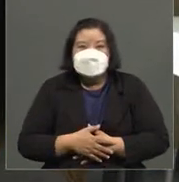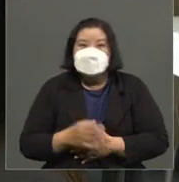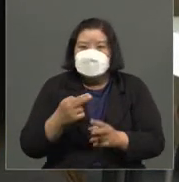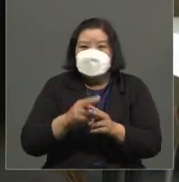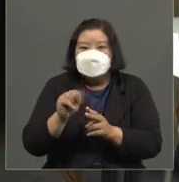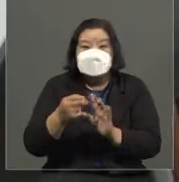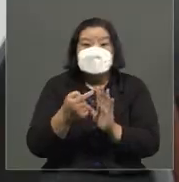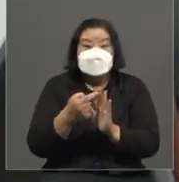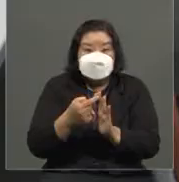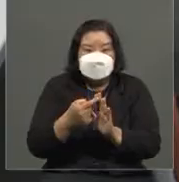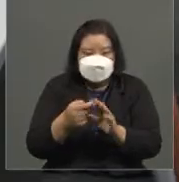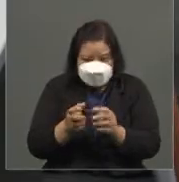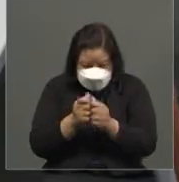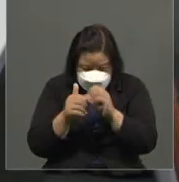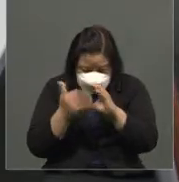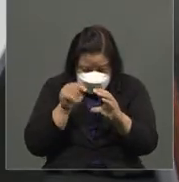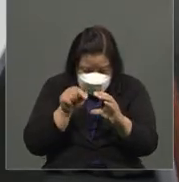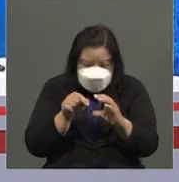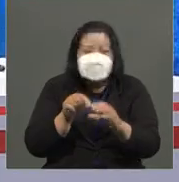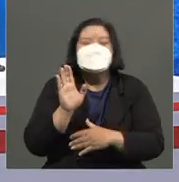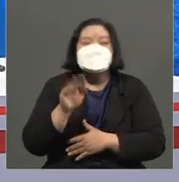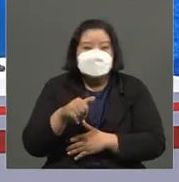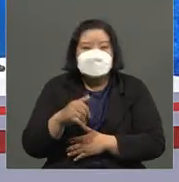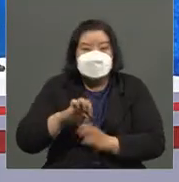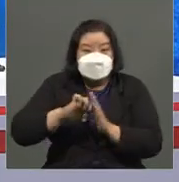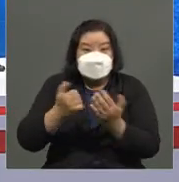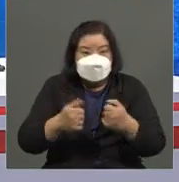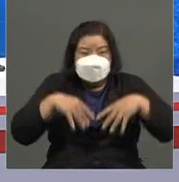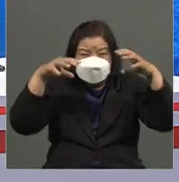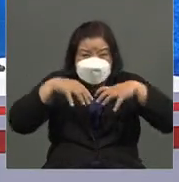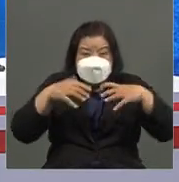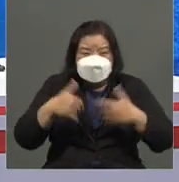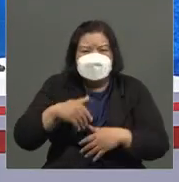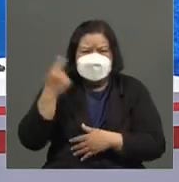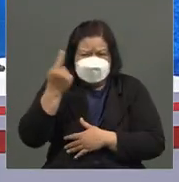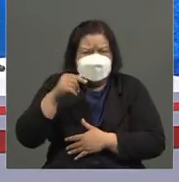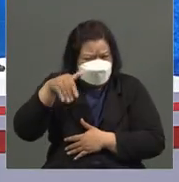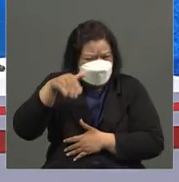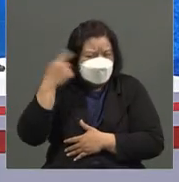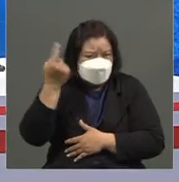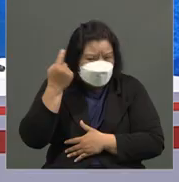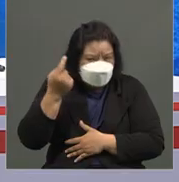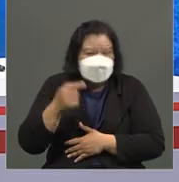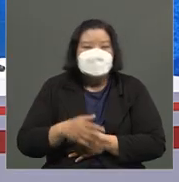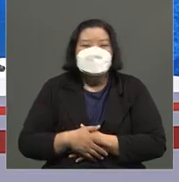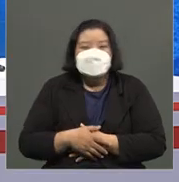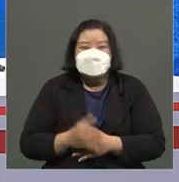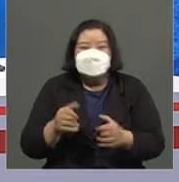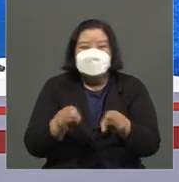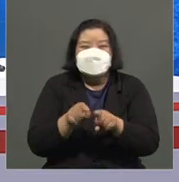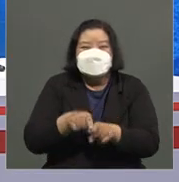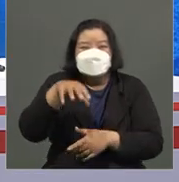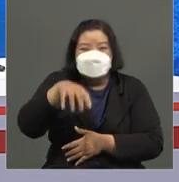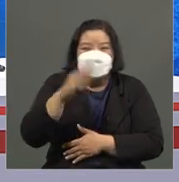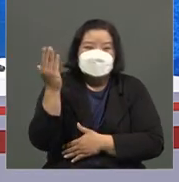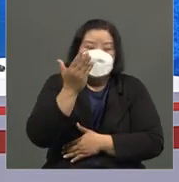ครับเข้ามาทักทายพี่นุบอกว่าที่เชียงใหม่เนี่ยวันนี้ฝนตกแล้วนิดหน่อยนิดหน่อยอากาศก็เย็นนะฮะอค่ะอย่างที่กรมอุตุนิยมวิทยาบอกนะ